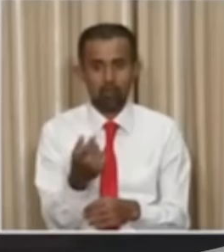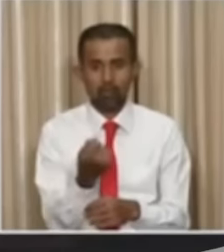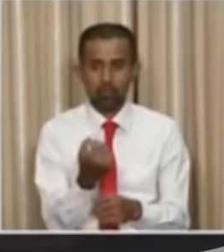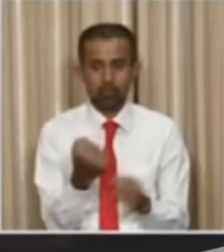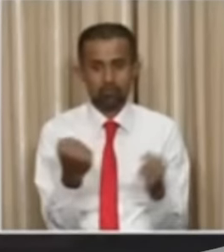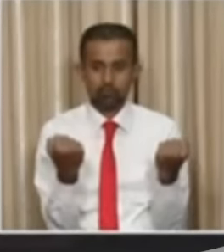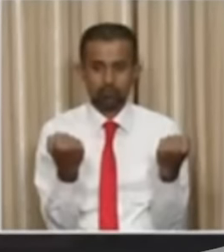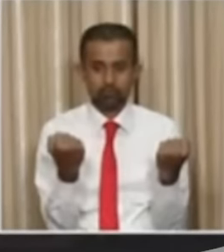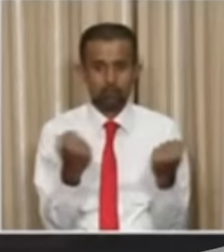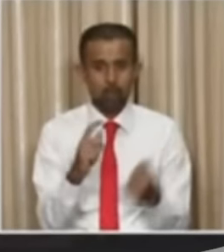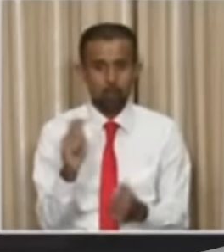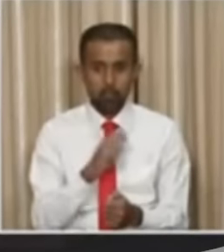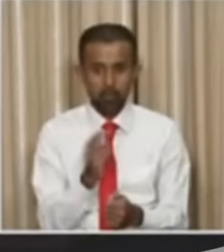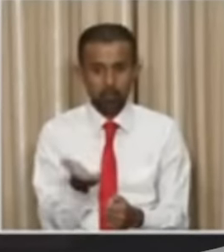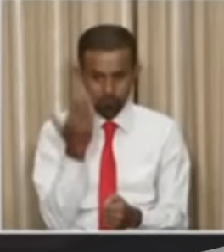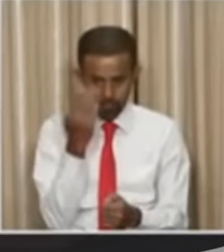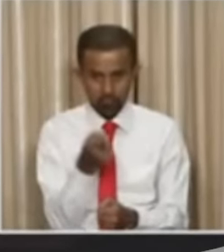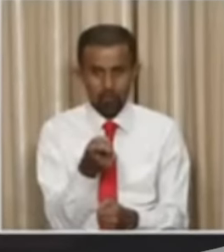වෙලා ආදායම් වැඩි වෙලාද?